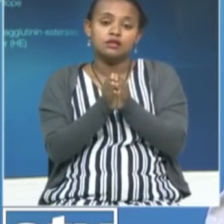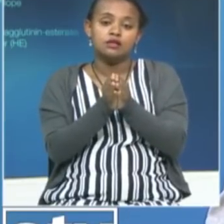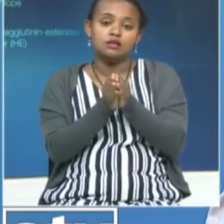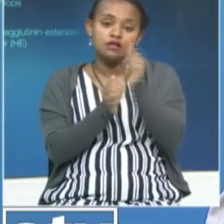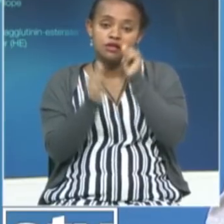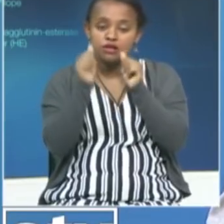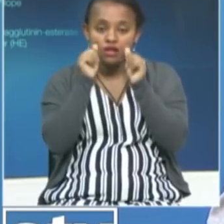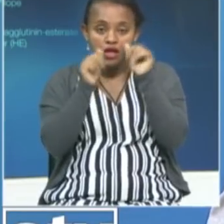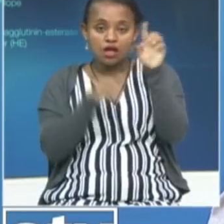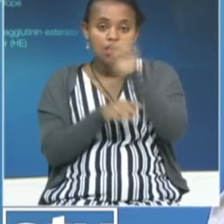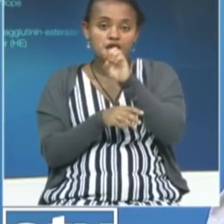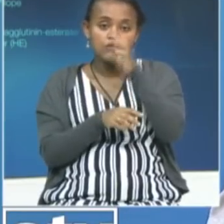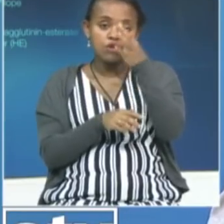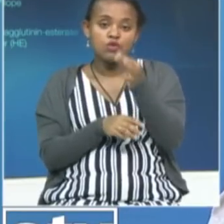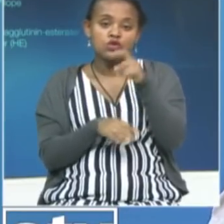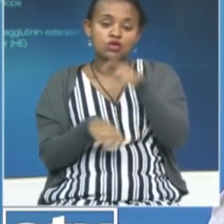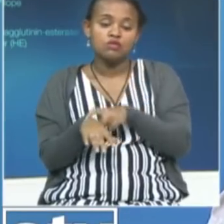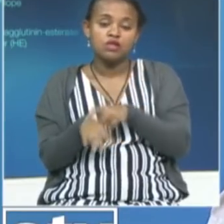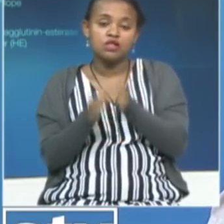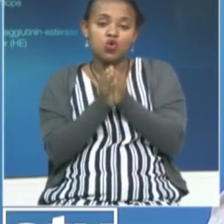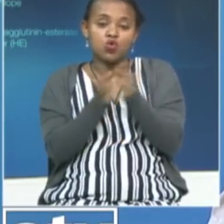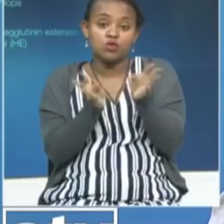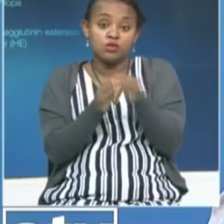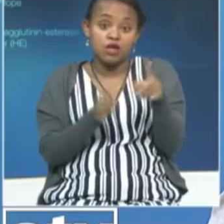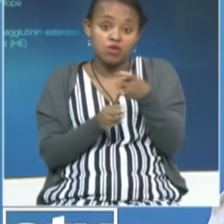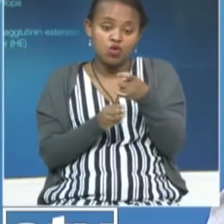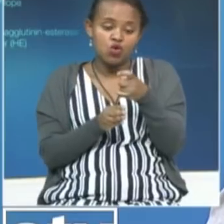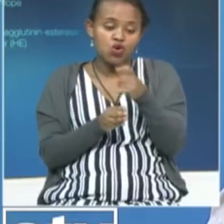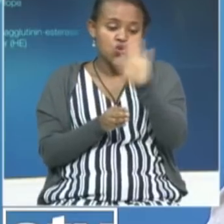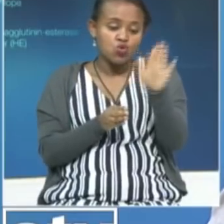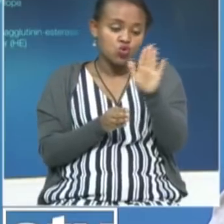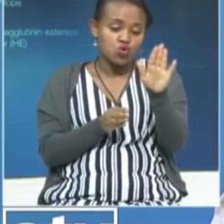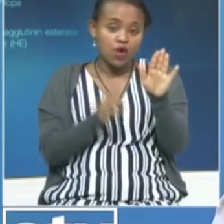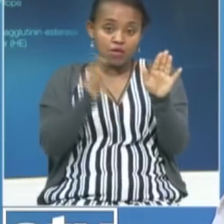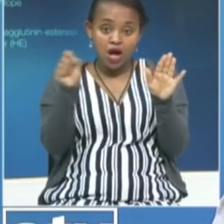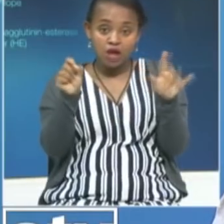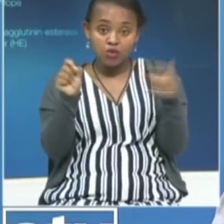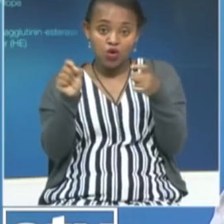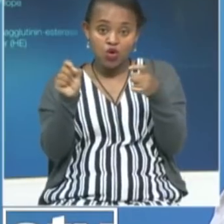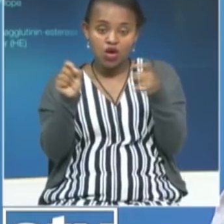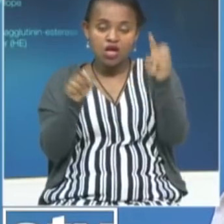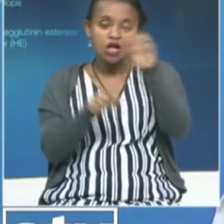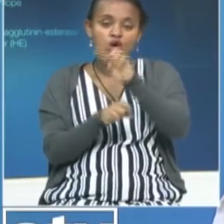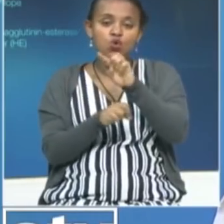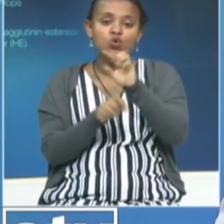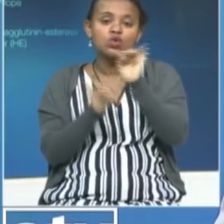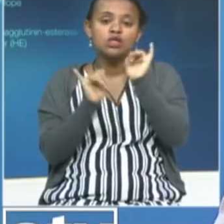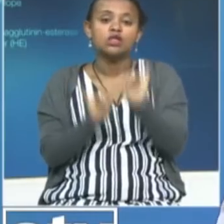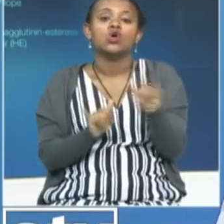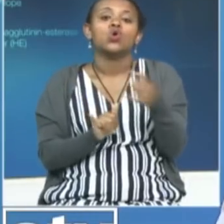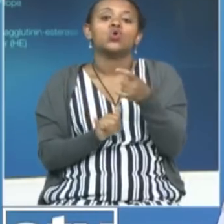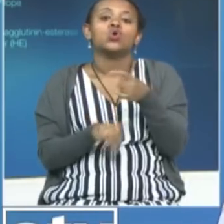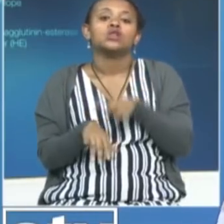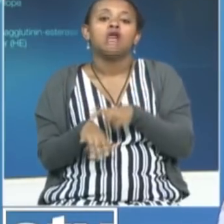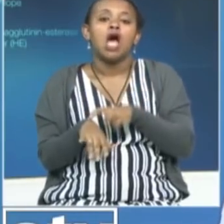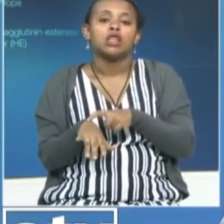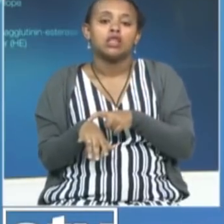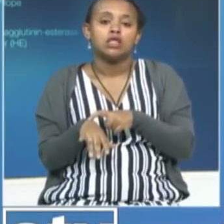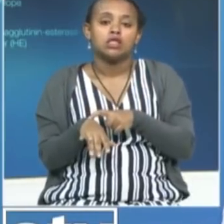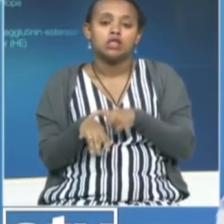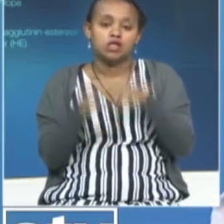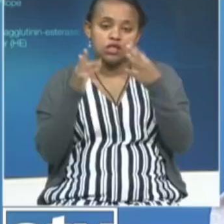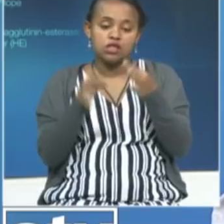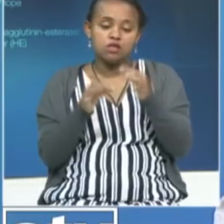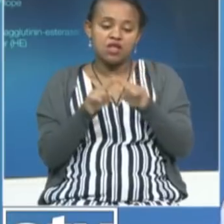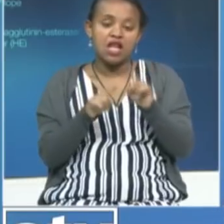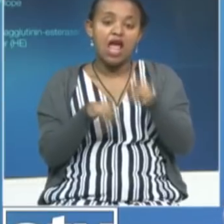ቀንን በሚወሰንበት ጊዜ ለምሳሌ ይሁድ ወይ አርብ ከሆነ ቀኑን እንደነበረ ሆኖ ግን ሰዓት በተለያየ ሰዓት